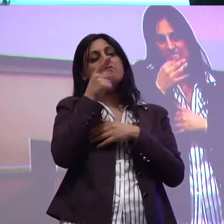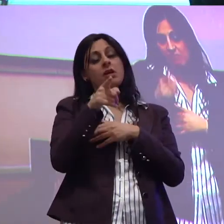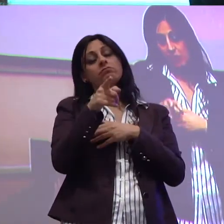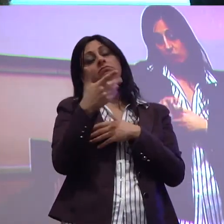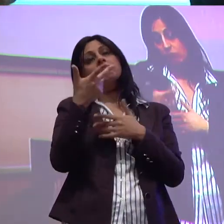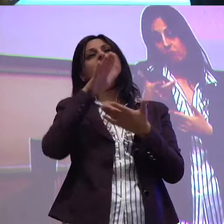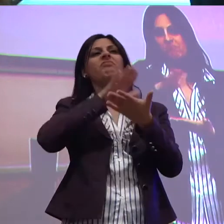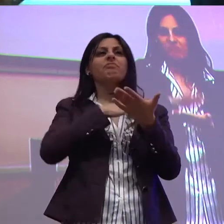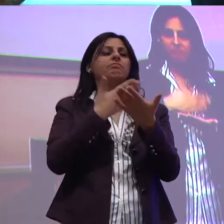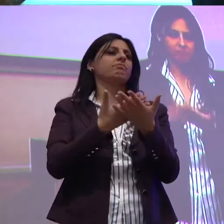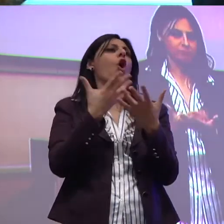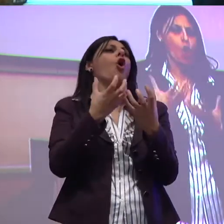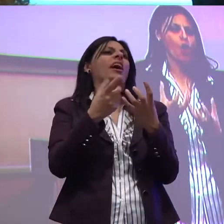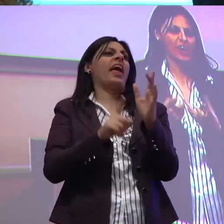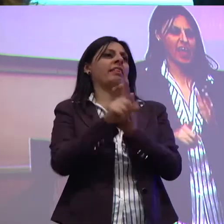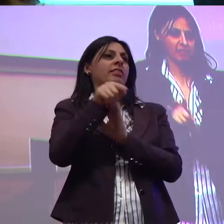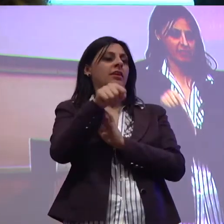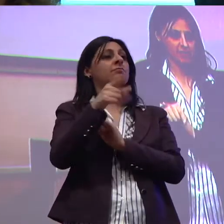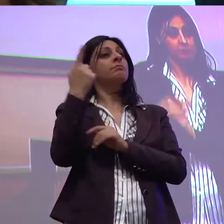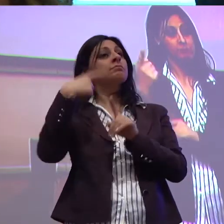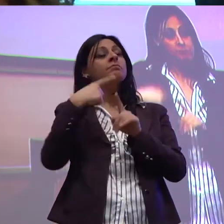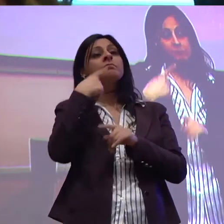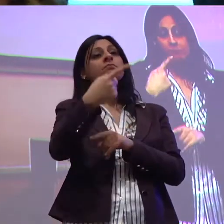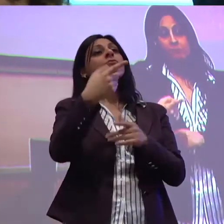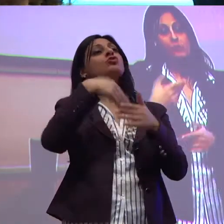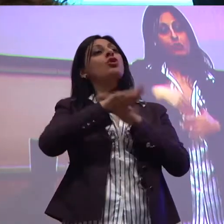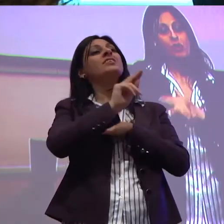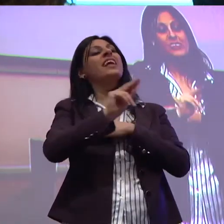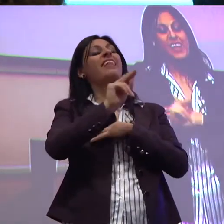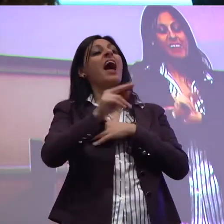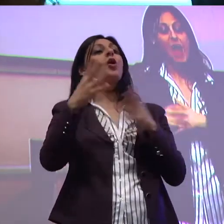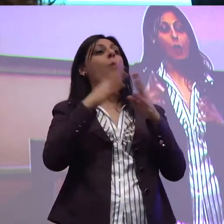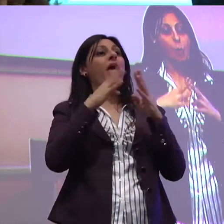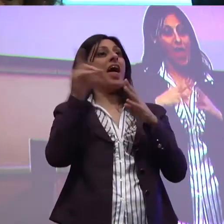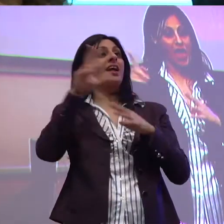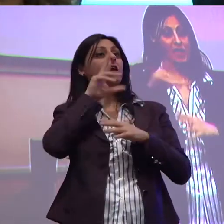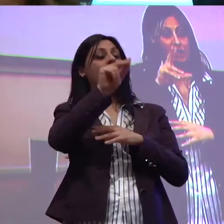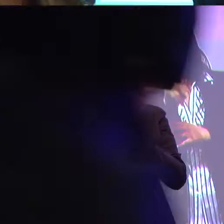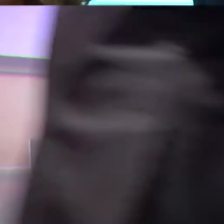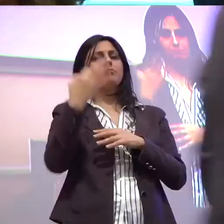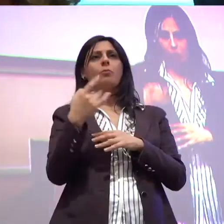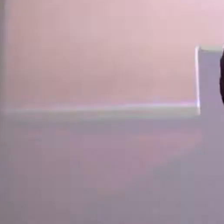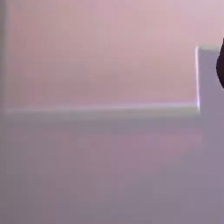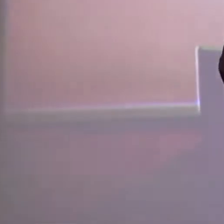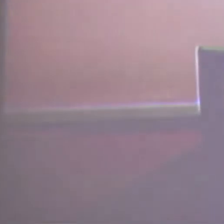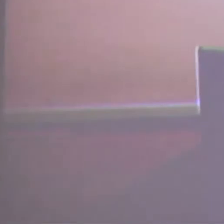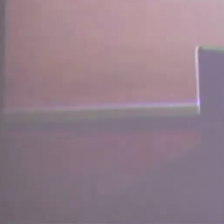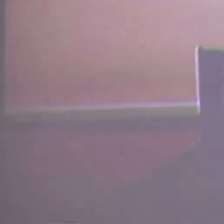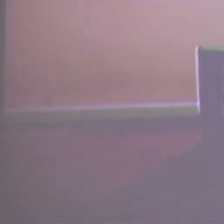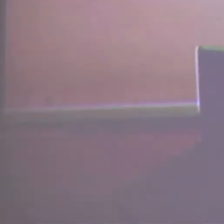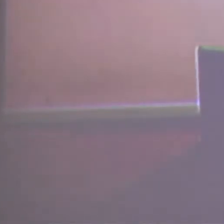tangibili e concreti. Diceva la sottosegretaria Guerra che il piano d'azione che è passato in questi giorni dall'osservatorio